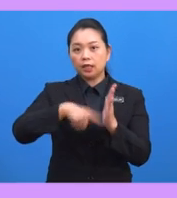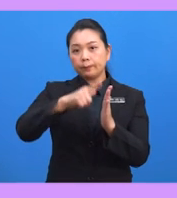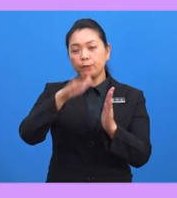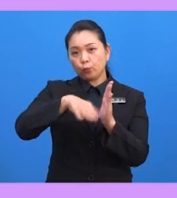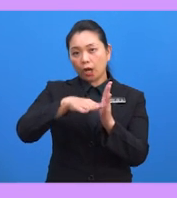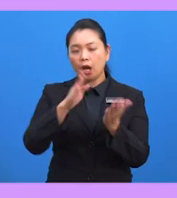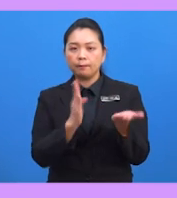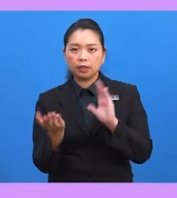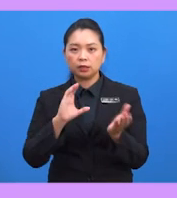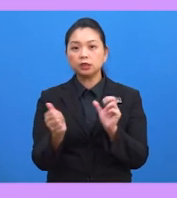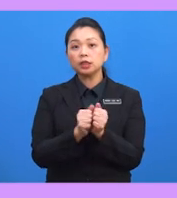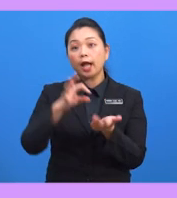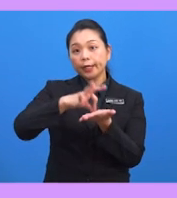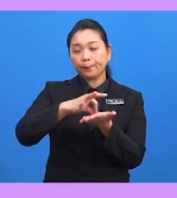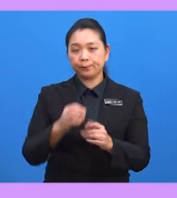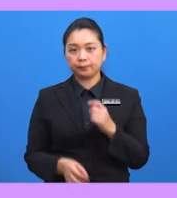harga ayam.